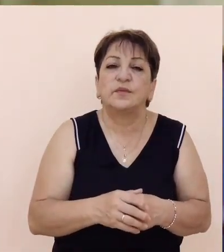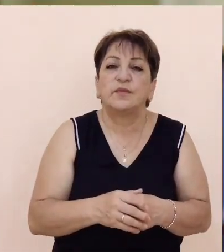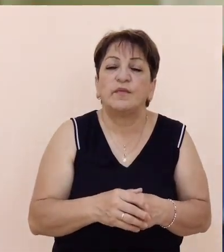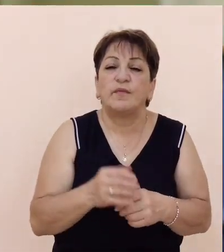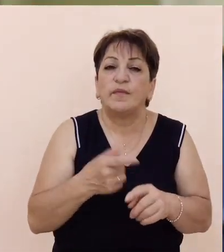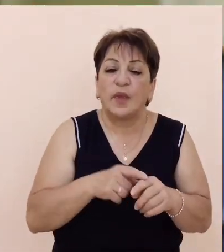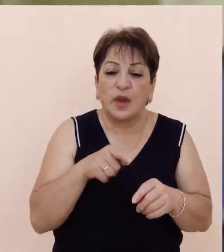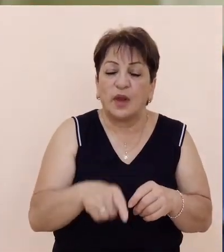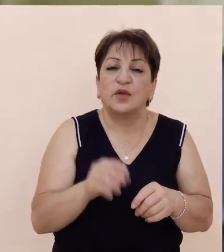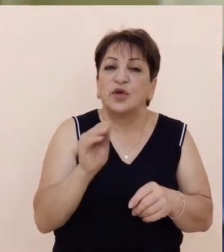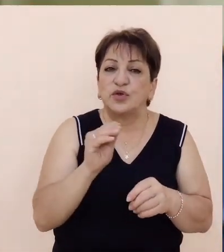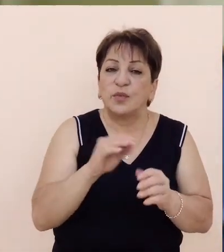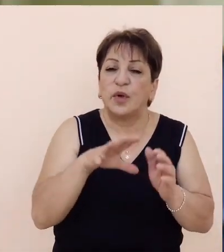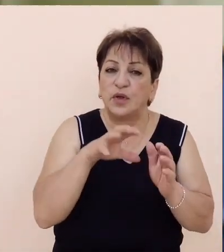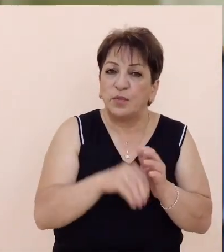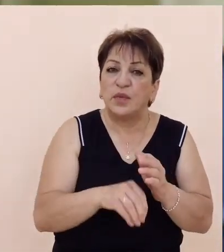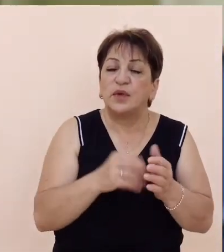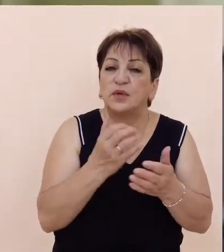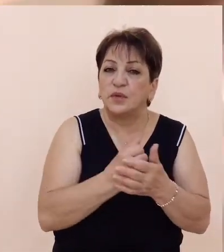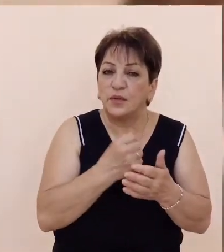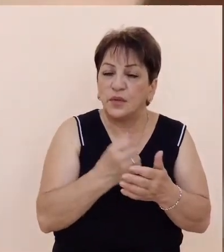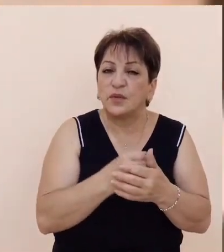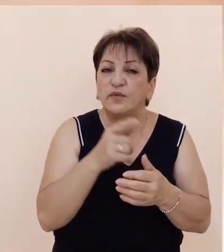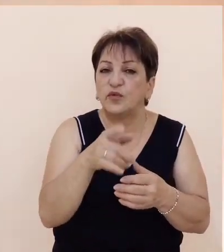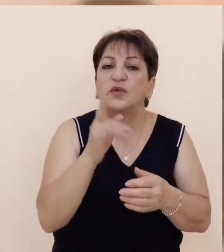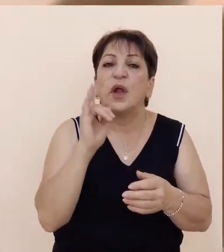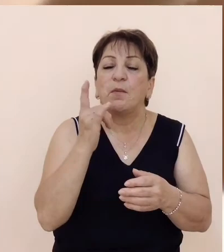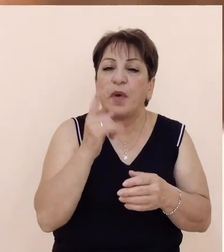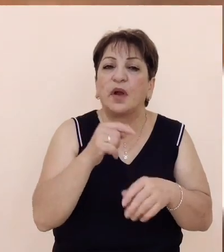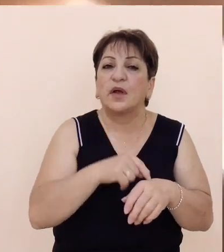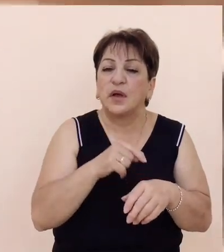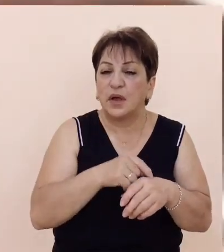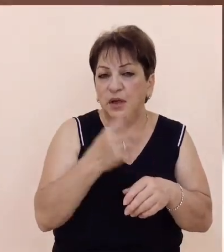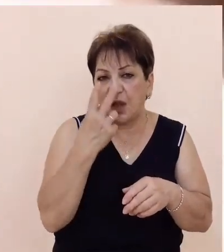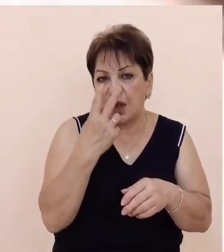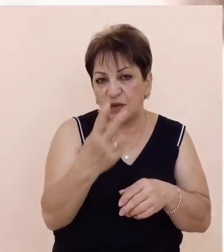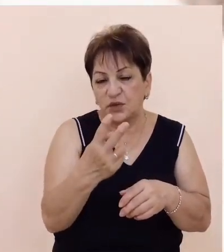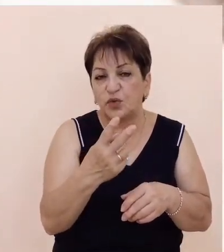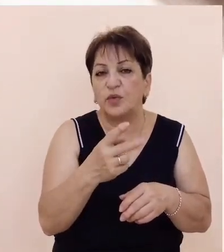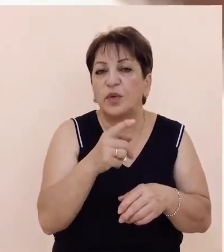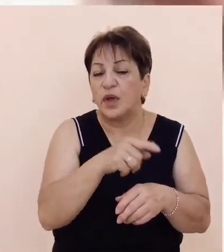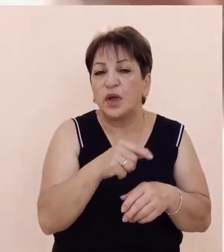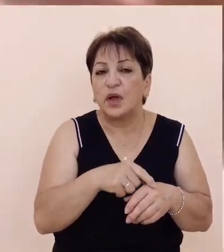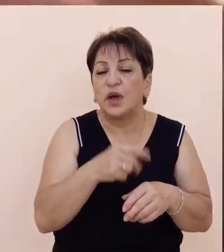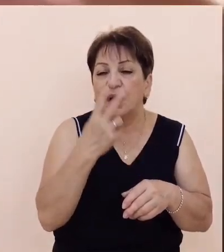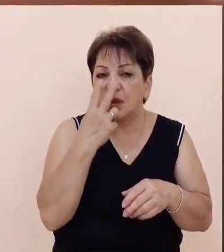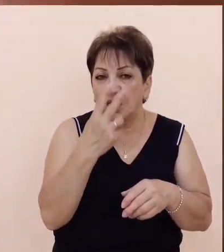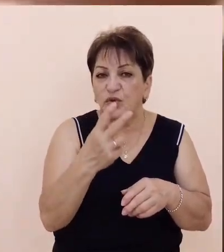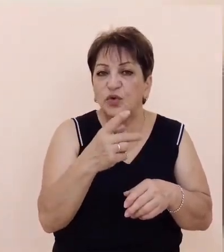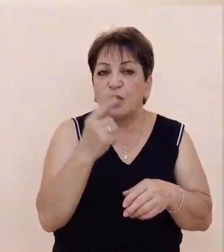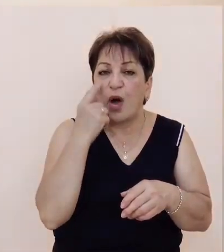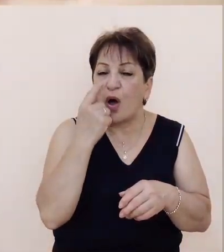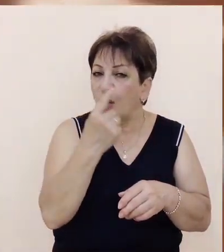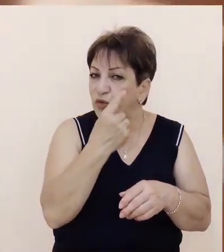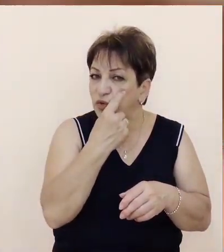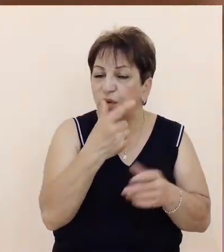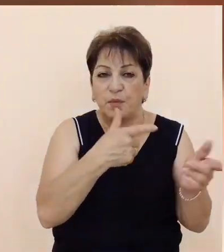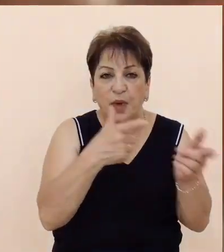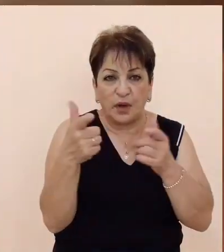Այս շաբաթականի ձեռքբերումներից է նաև, որ ձեր բալիկը սկսում է տեսնել, նրա մոտ արդեն լիովին ձևավորված է աչքը։